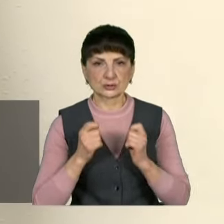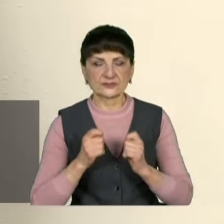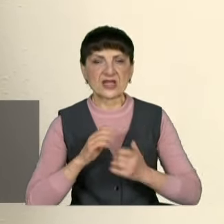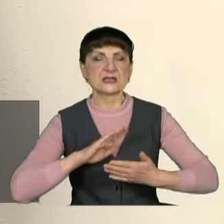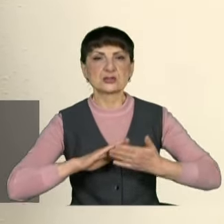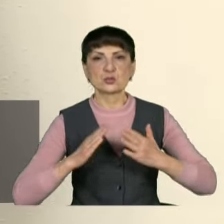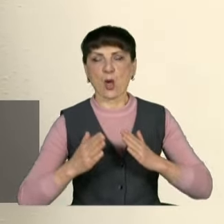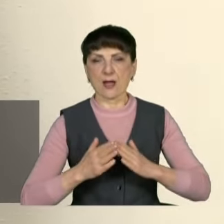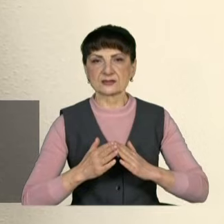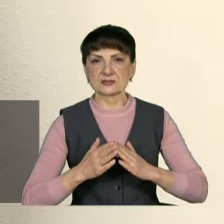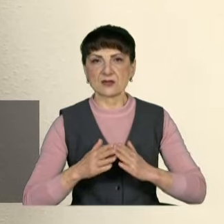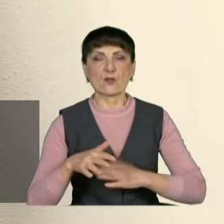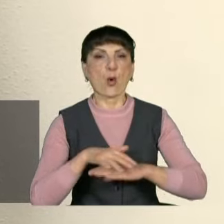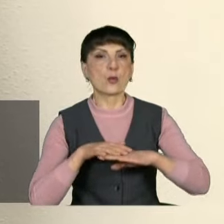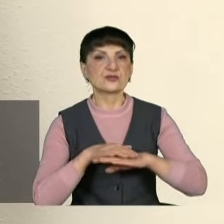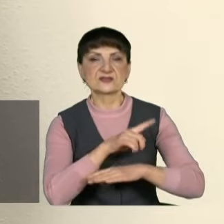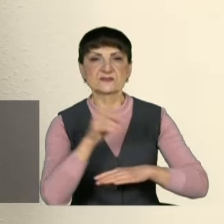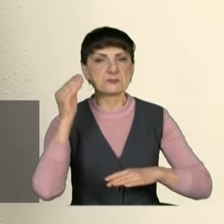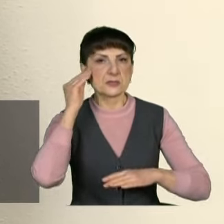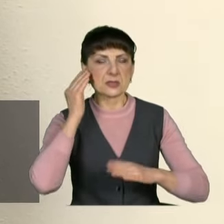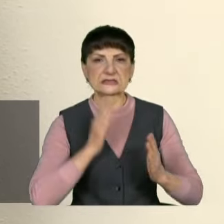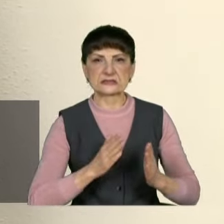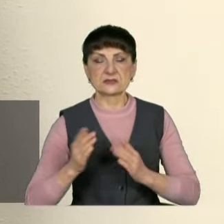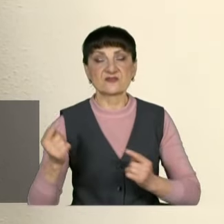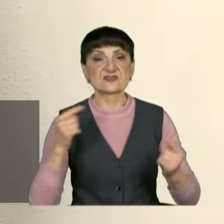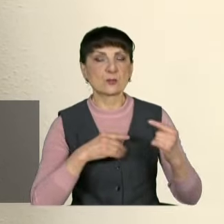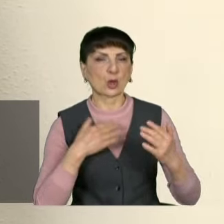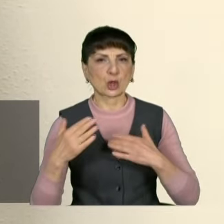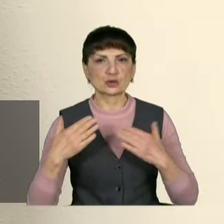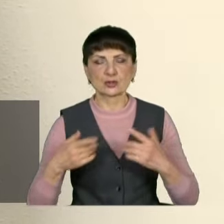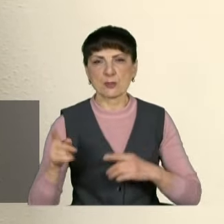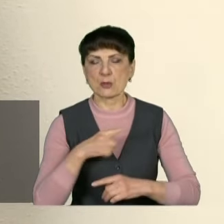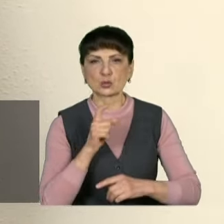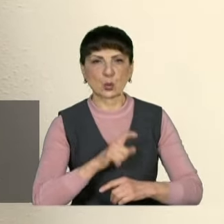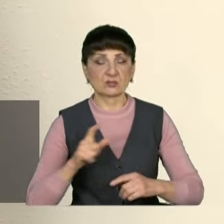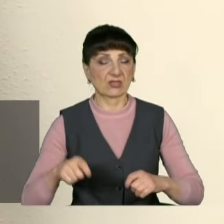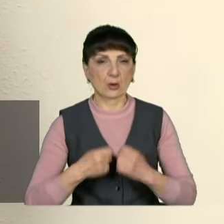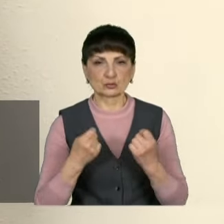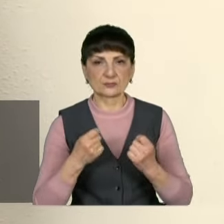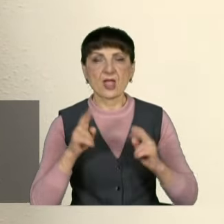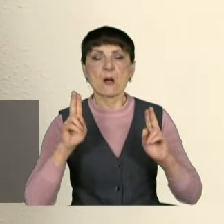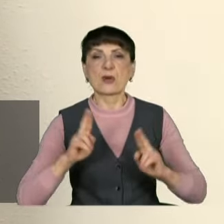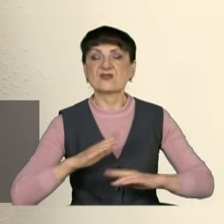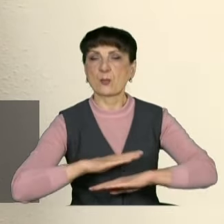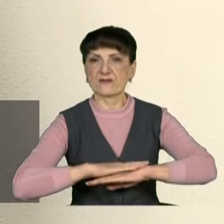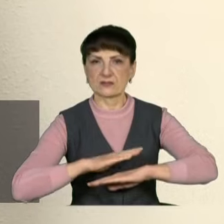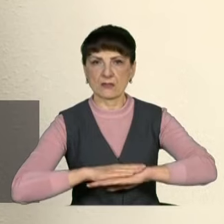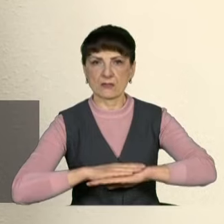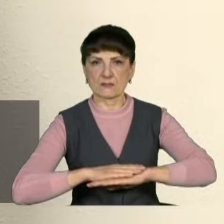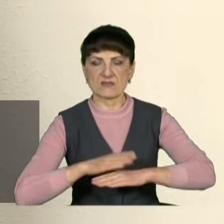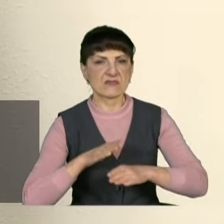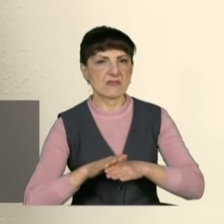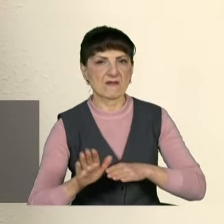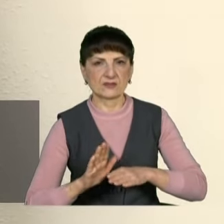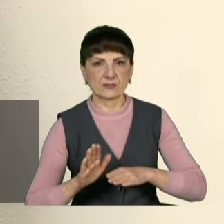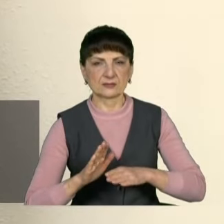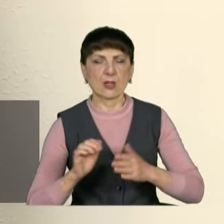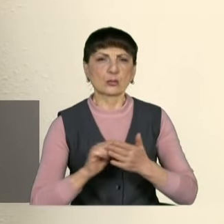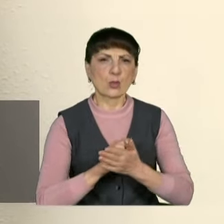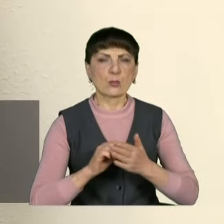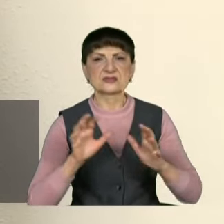сложившуюся в обществе систему взаимоотношений между людьми, правил поведения, определенных нормативными актами и